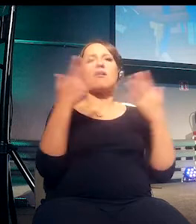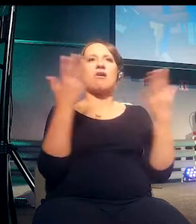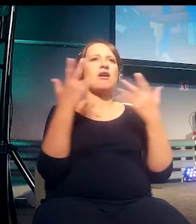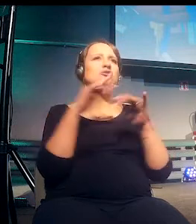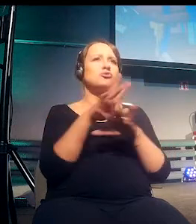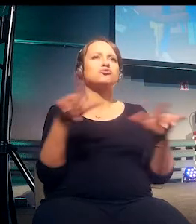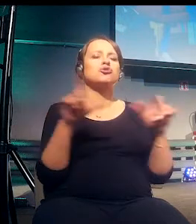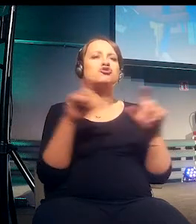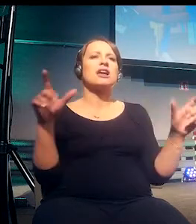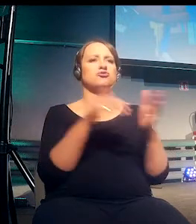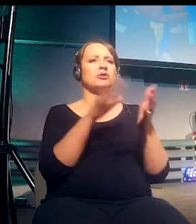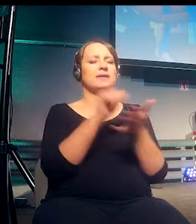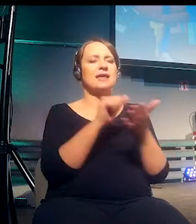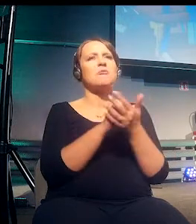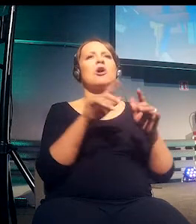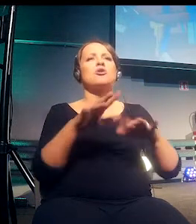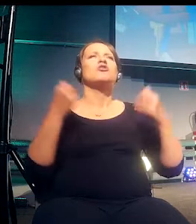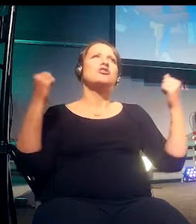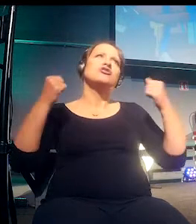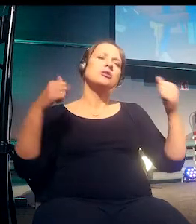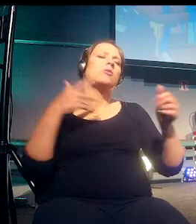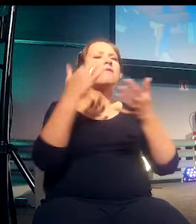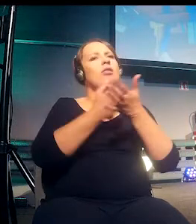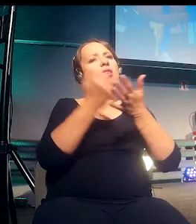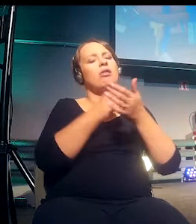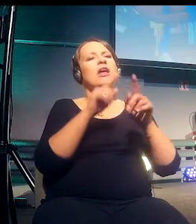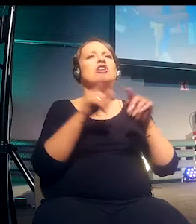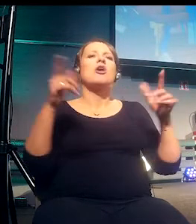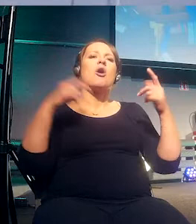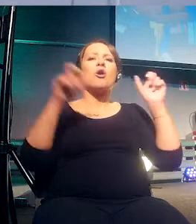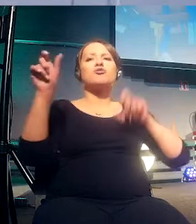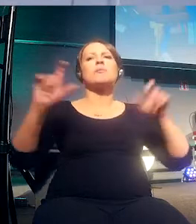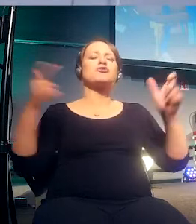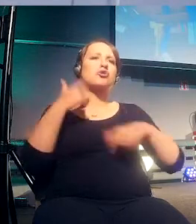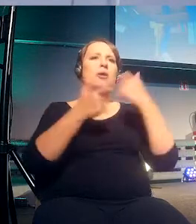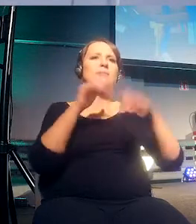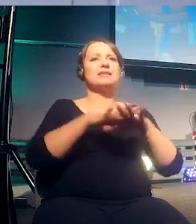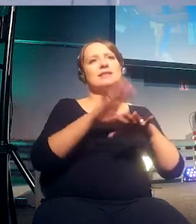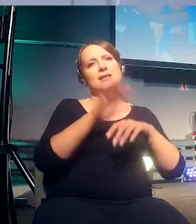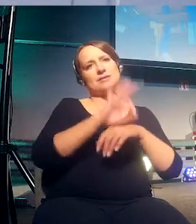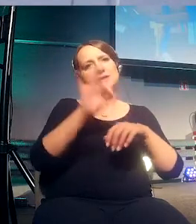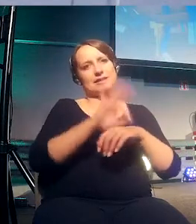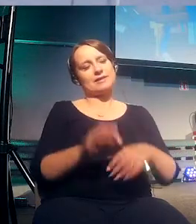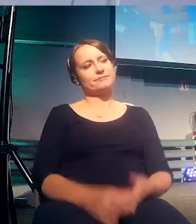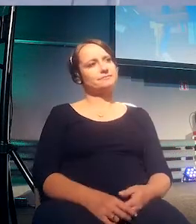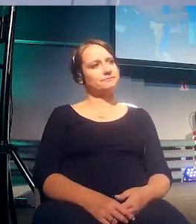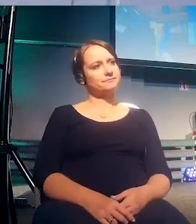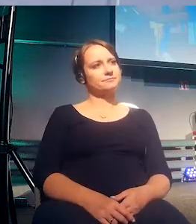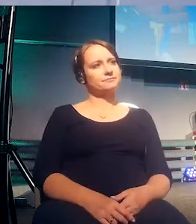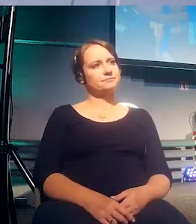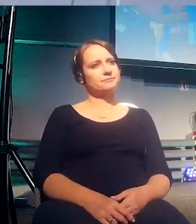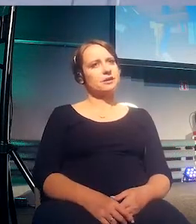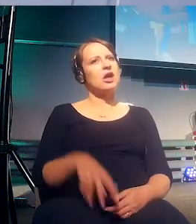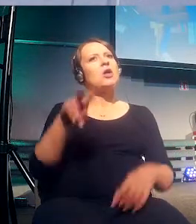wiele czasu, bardzo dużych nakładów energii, wielu osób, żeby stworzyć taki design system. A co my, UX